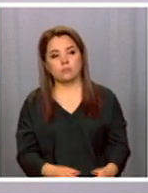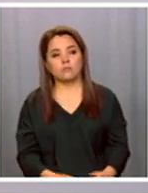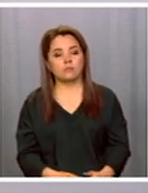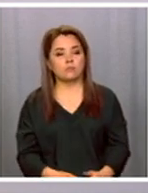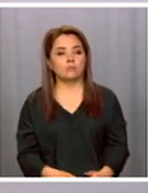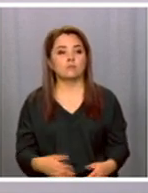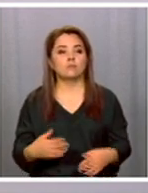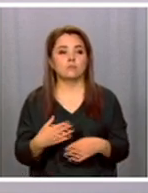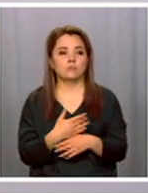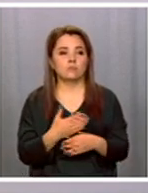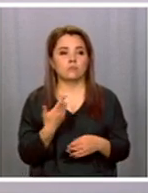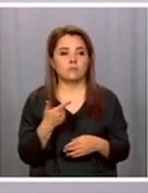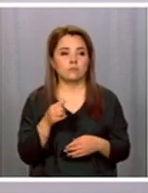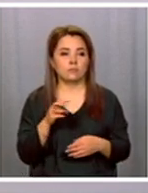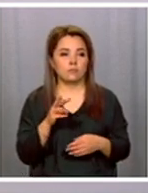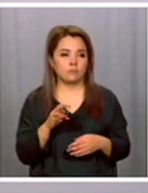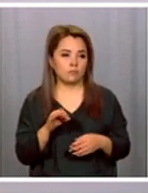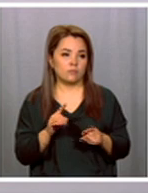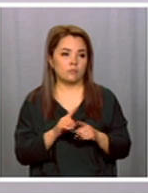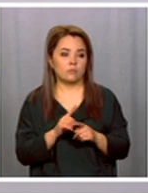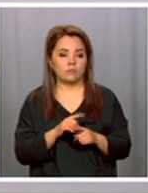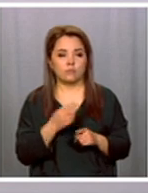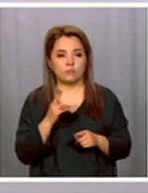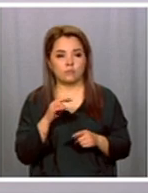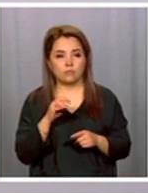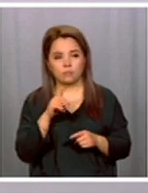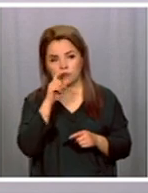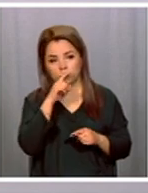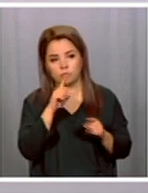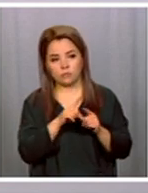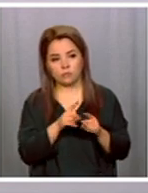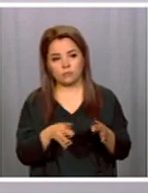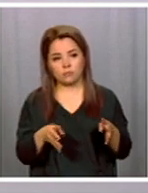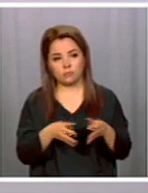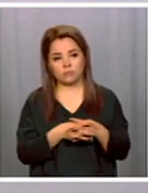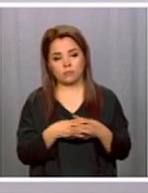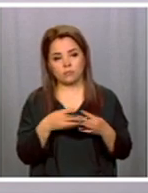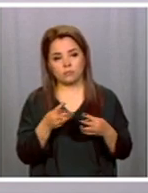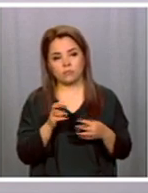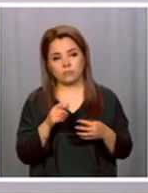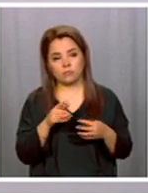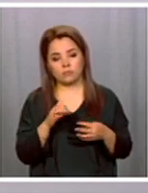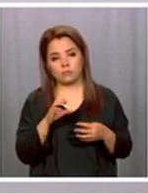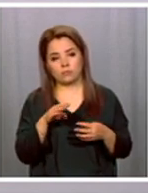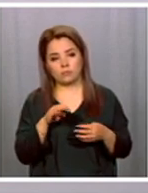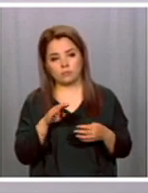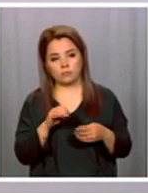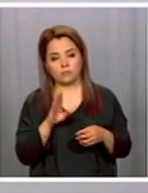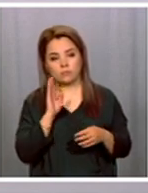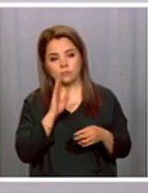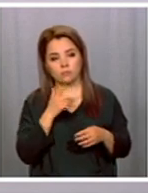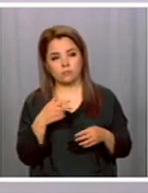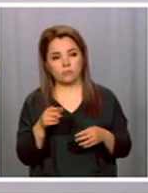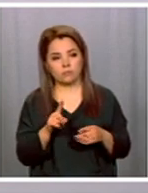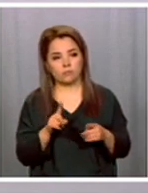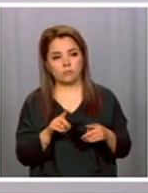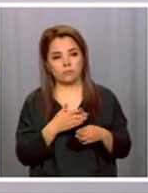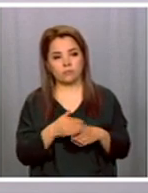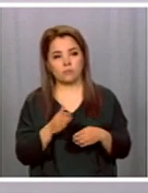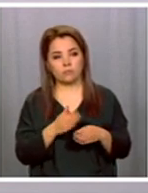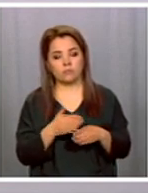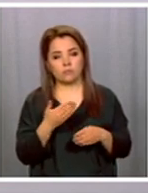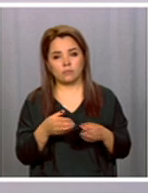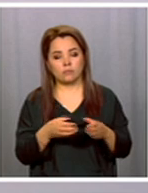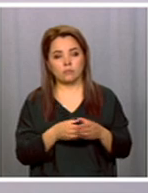Реакция теңдеуі. Магний мысалы күкірт қышқылмен әрекеттескен кезде магний сульфаты және сутек газы бөлінеді. Ал